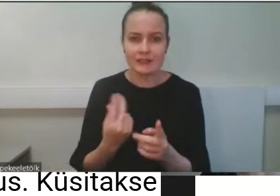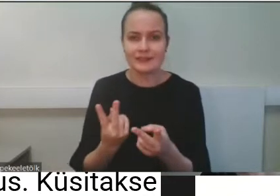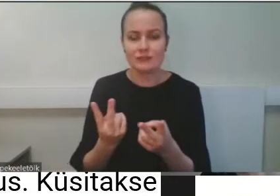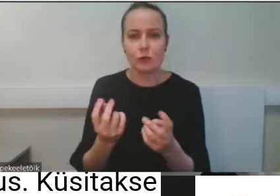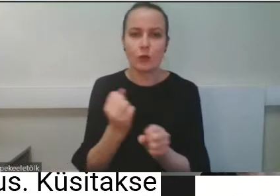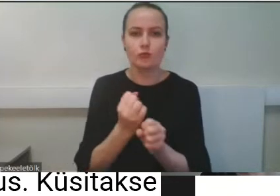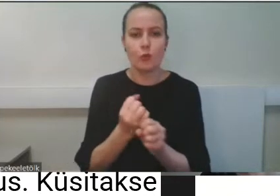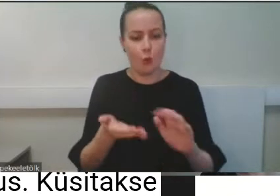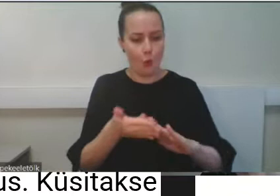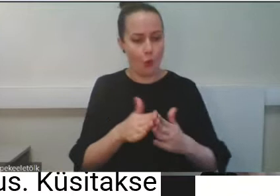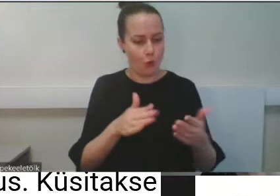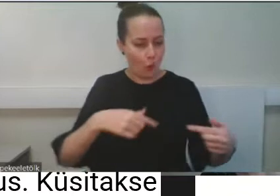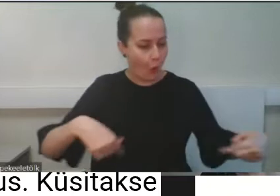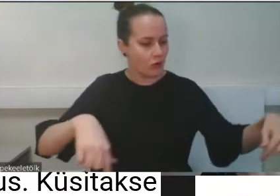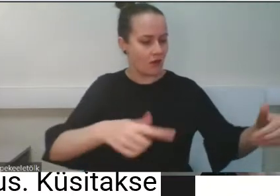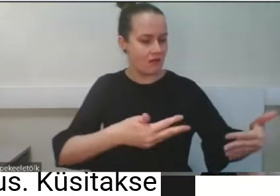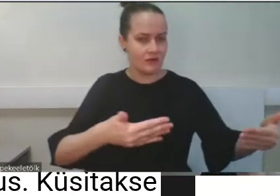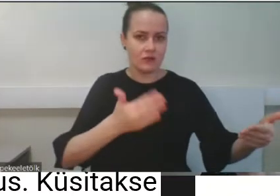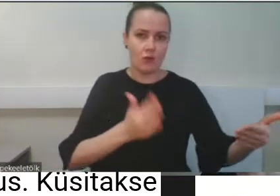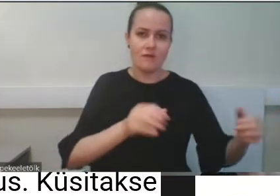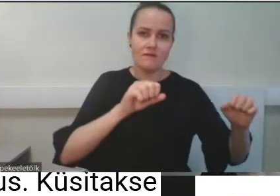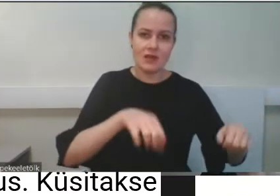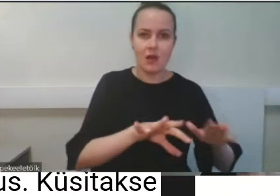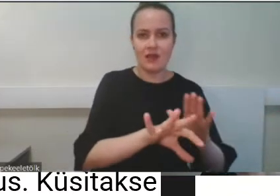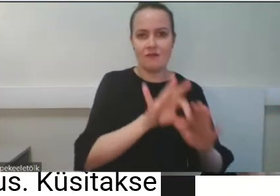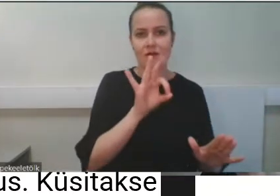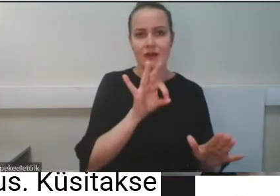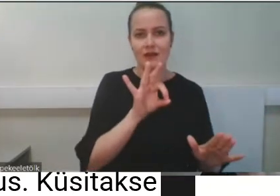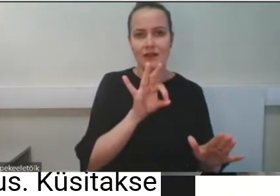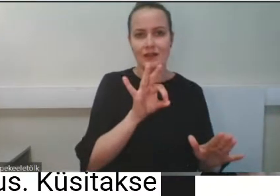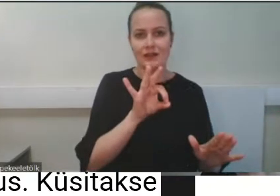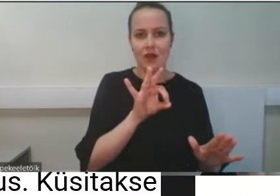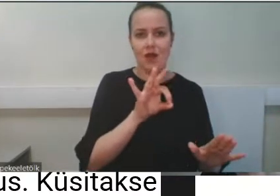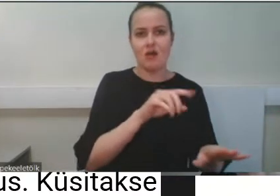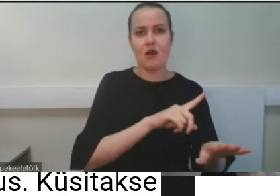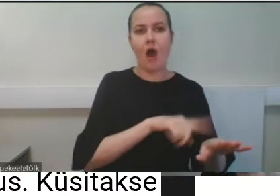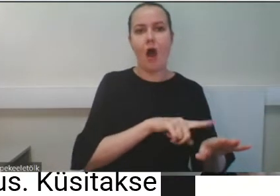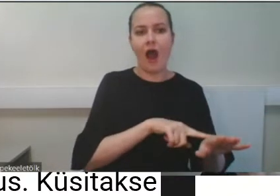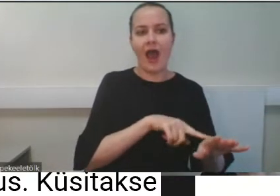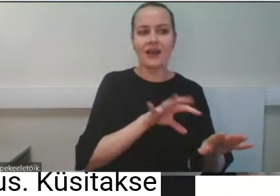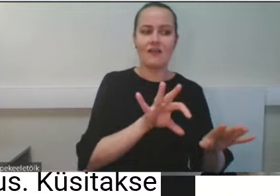kui paljud on töötud, kui paljud on mitteaktiivsed, miks nad on mitteaktiivsed.